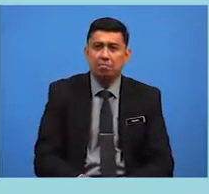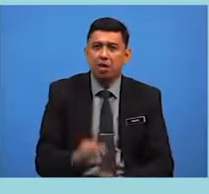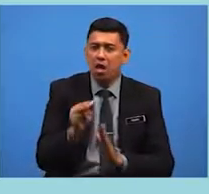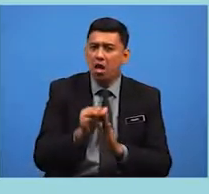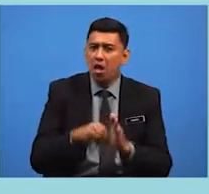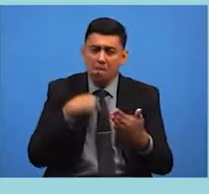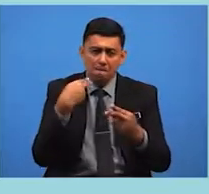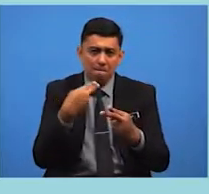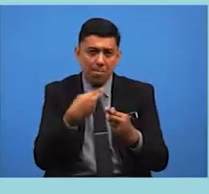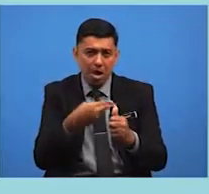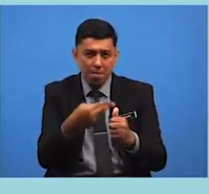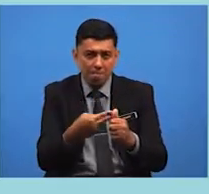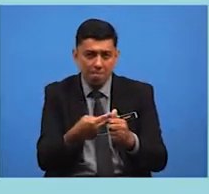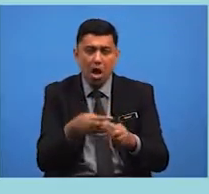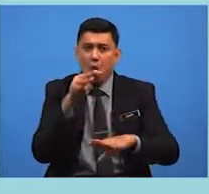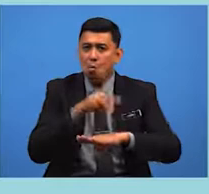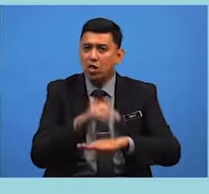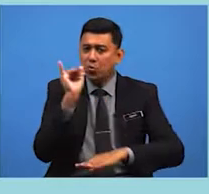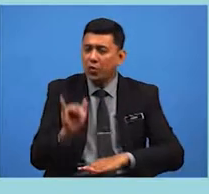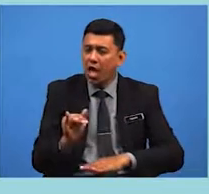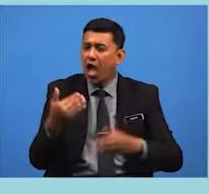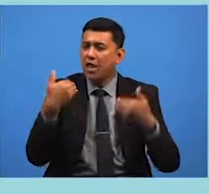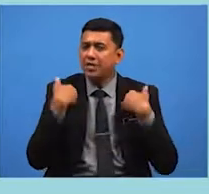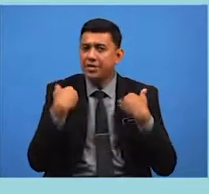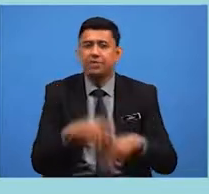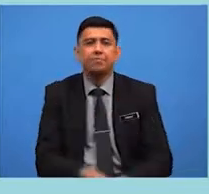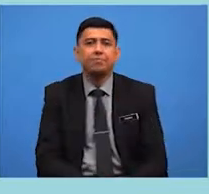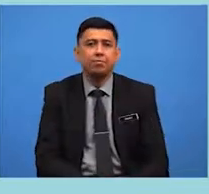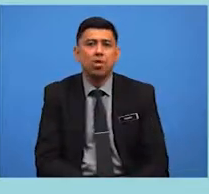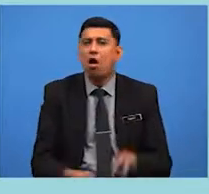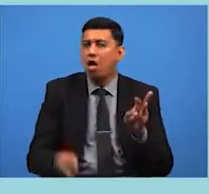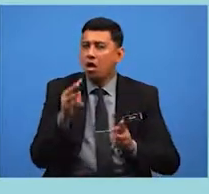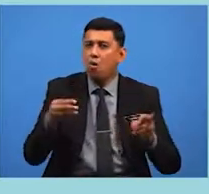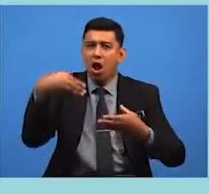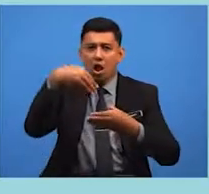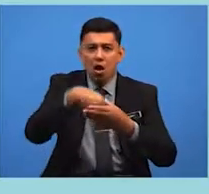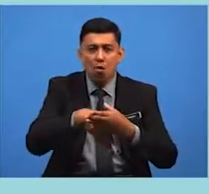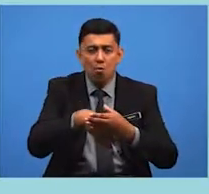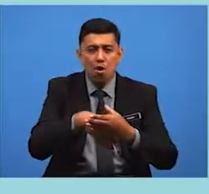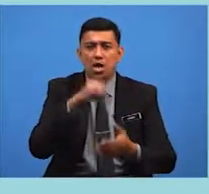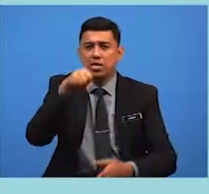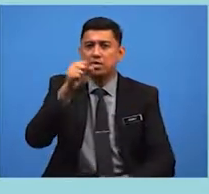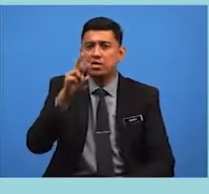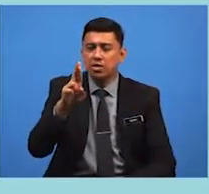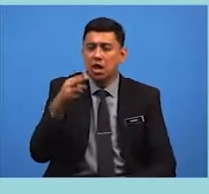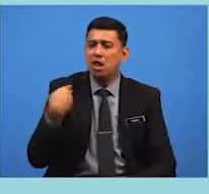Menghambat waktu yang bersisa. Walau dalam jera